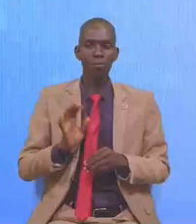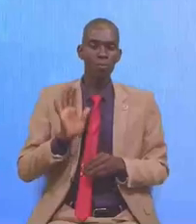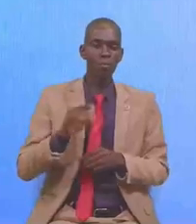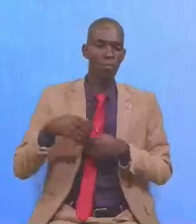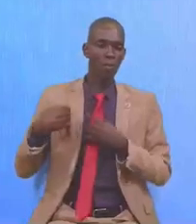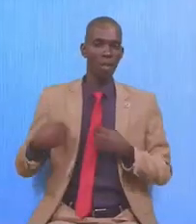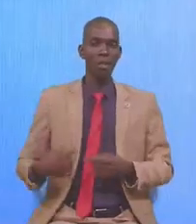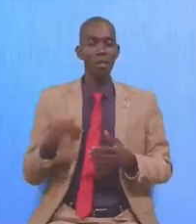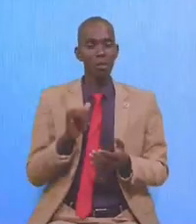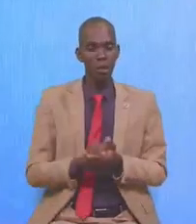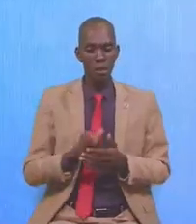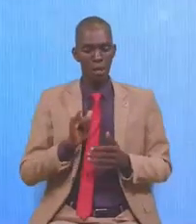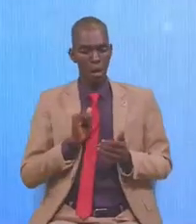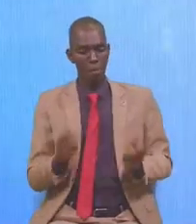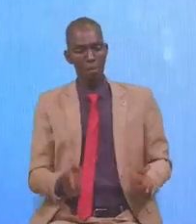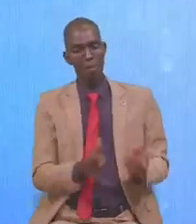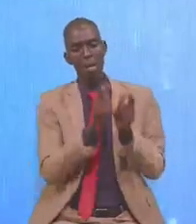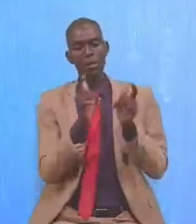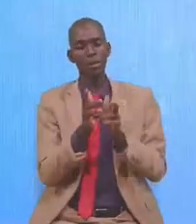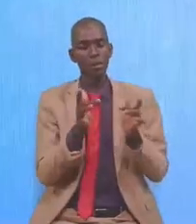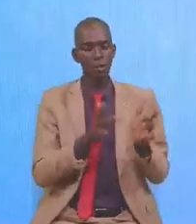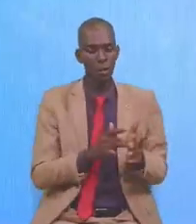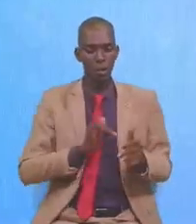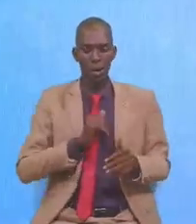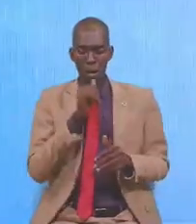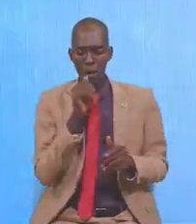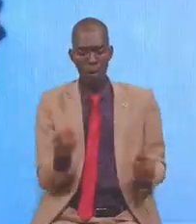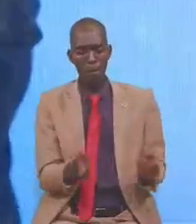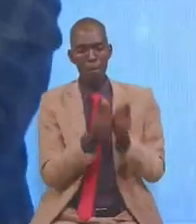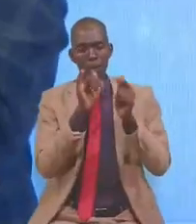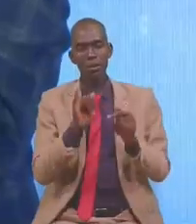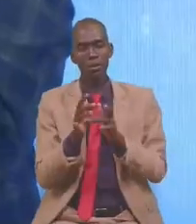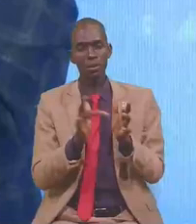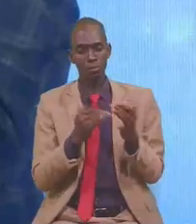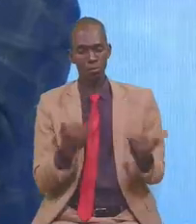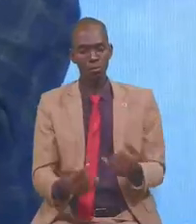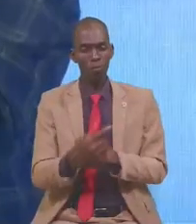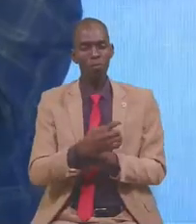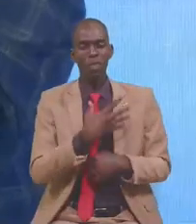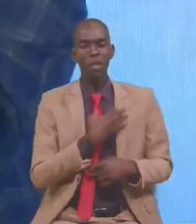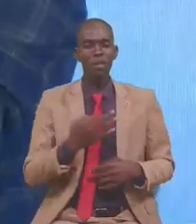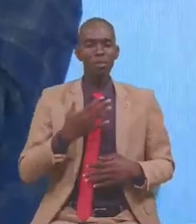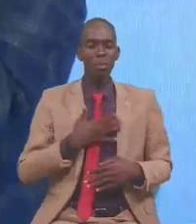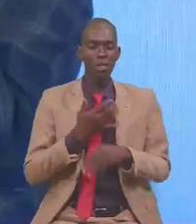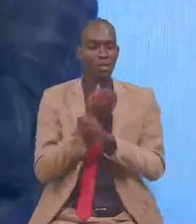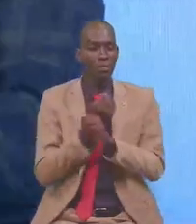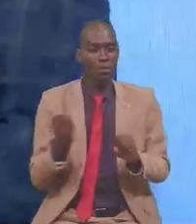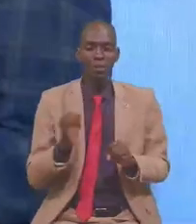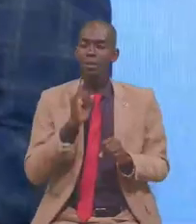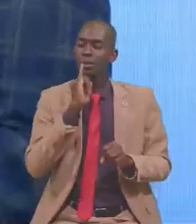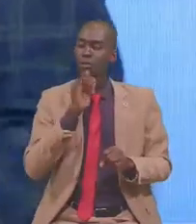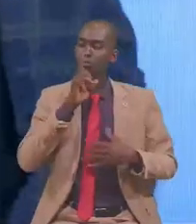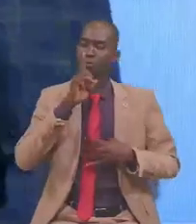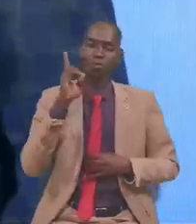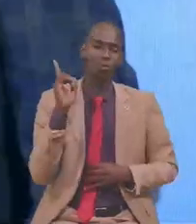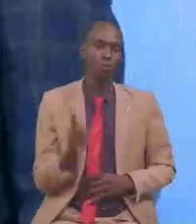une personne qui sait et qui l'a enregistré dans son cœur que aujourd'hui je rencontre Jésus et mon salut